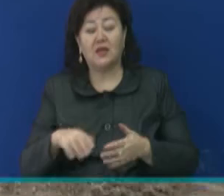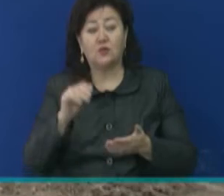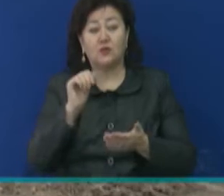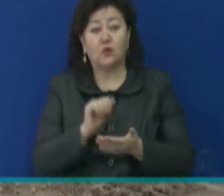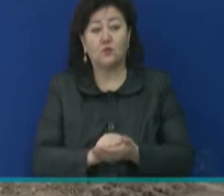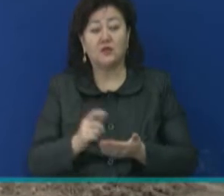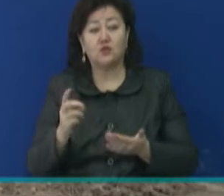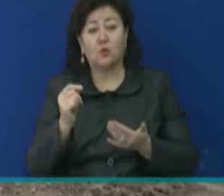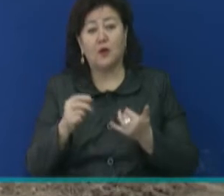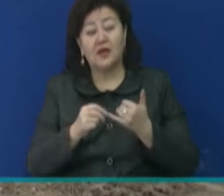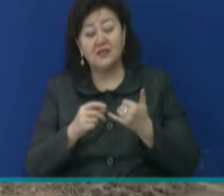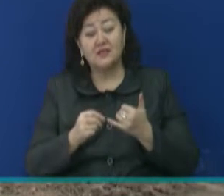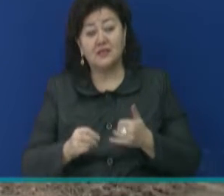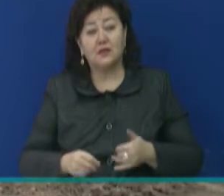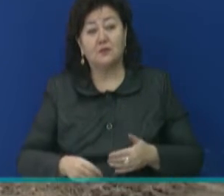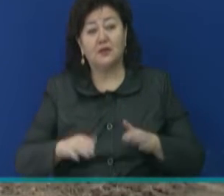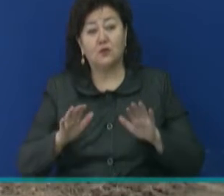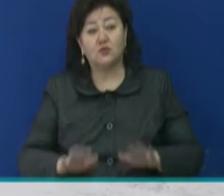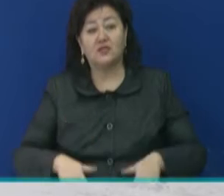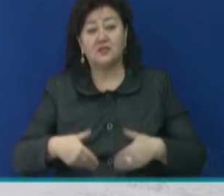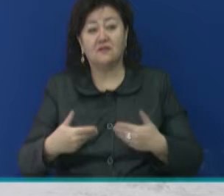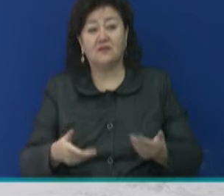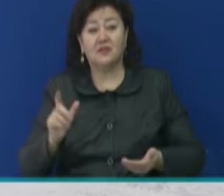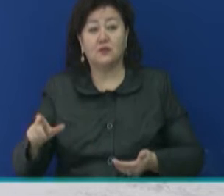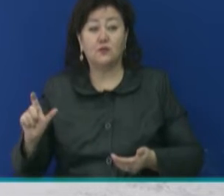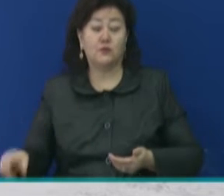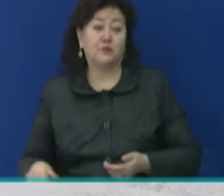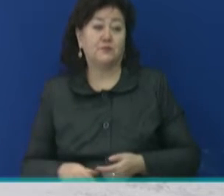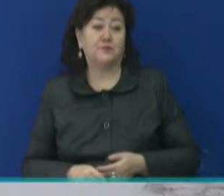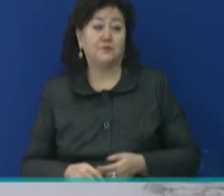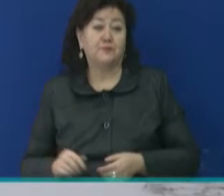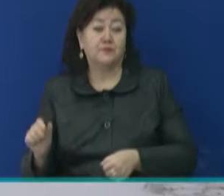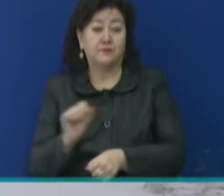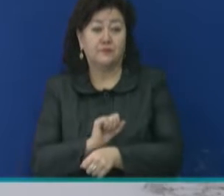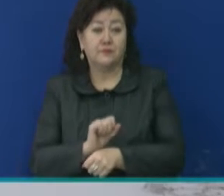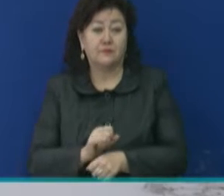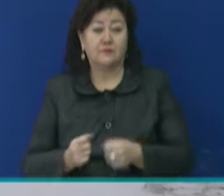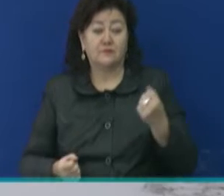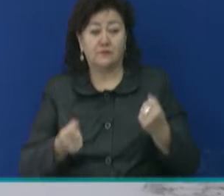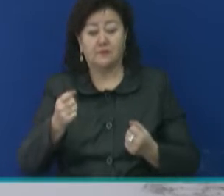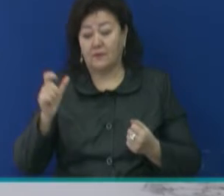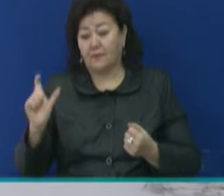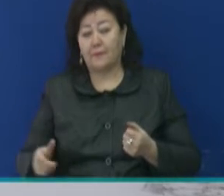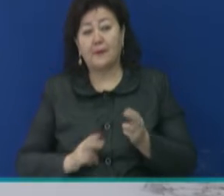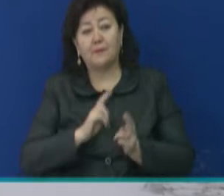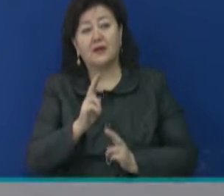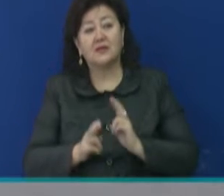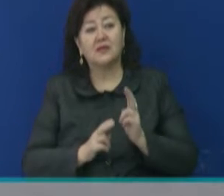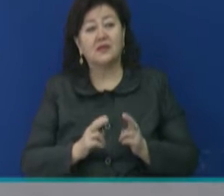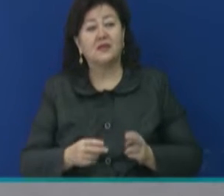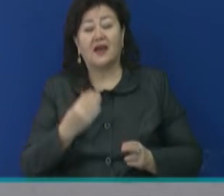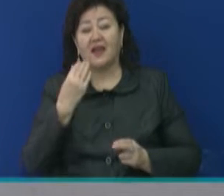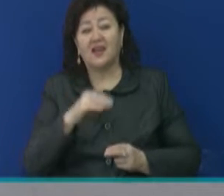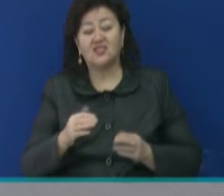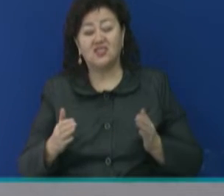была Султан Махмудова Нурлан уразалин телеканал семей автомобилисты нашего города пожаловались на качество дорожной разметки